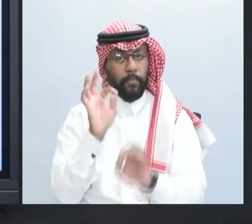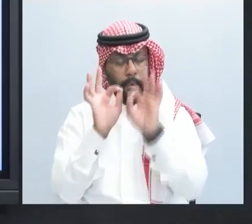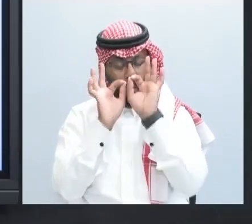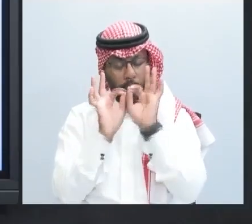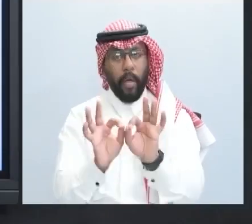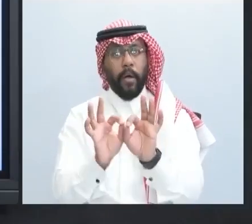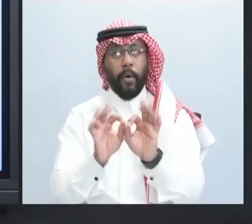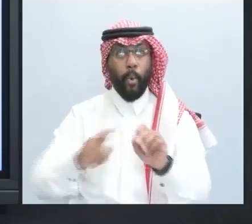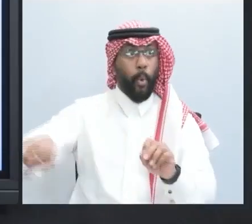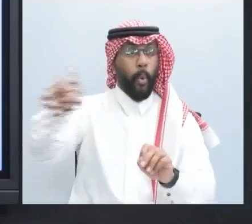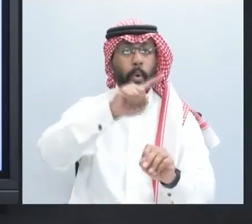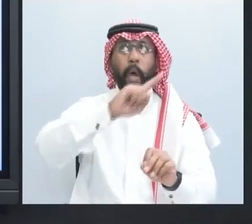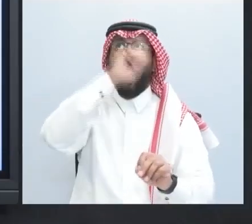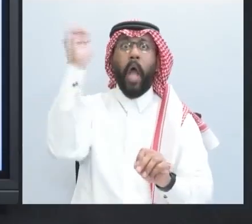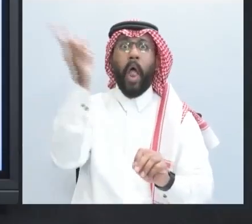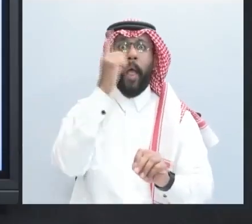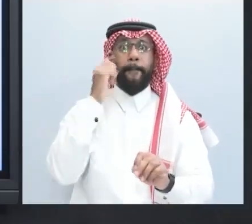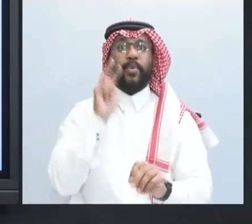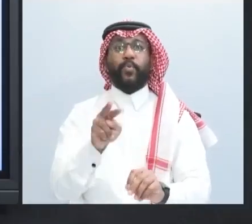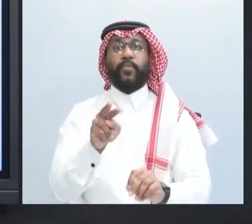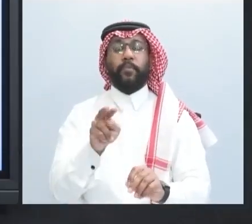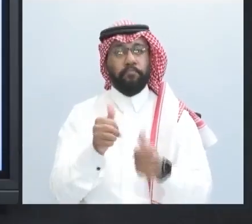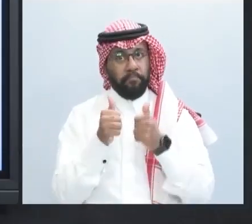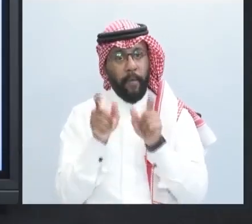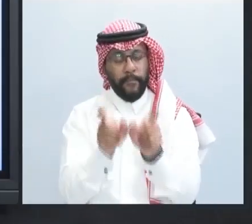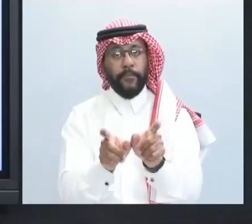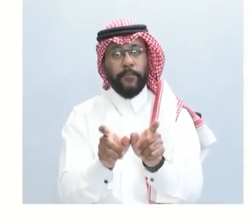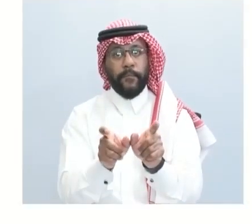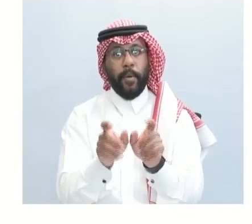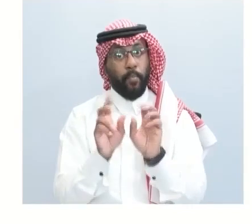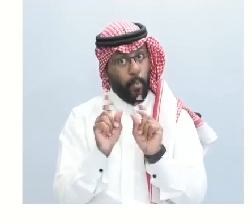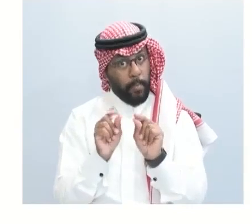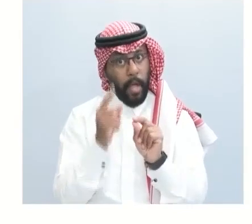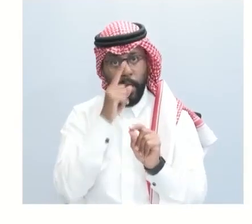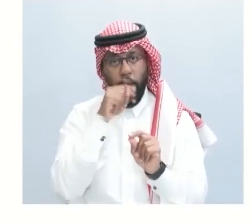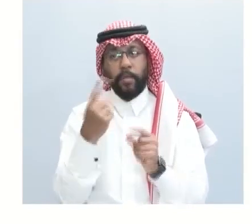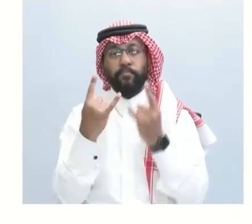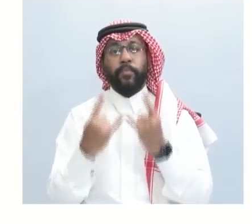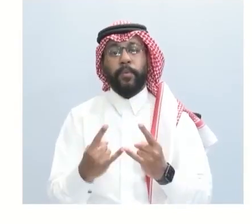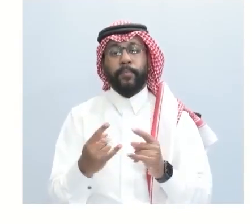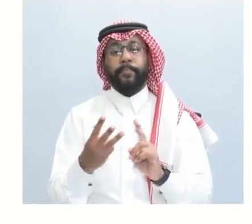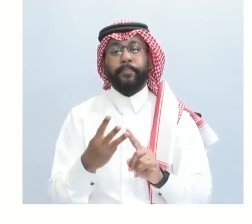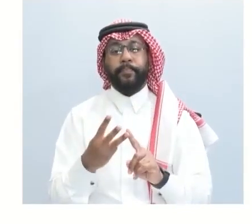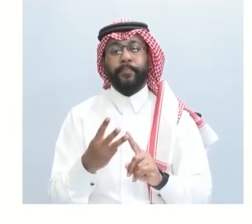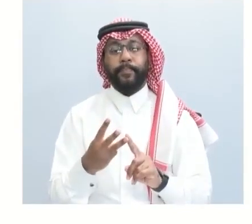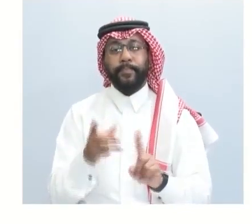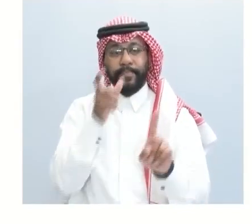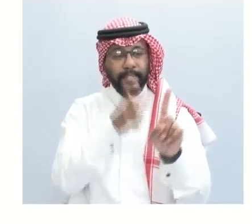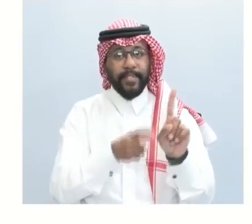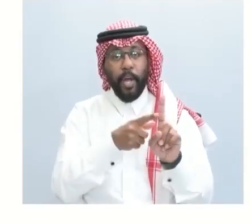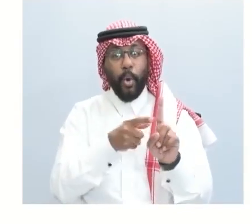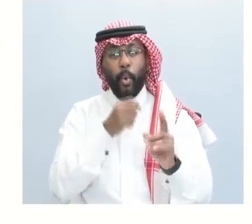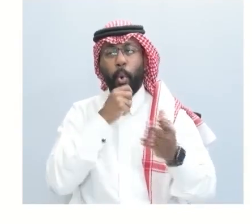تشاهد من كل انحاء العالم ايضا من ضمن ذلك من ضمن الاسباب تتعلق بخطبه الجمعه ما يتميز به